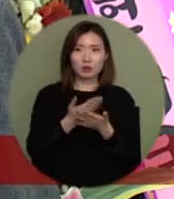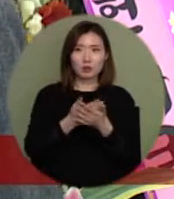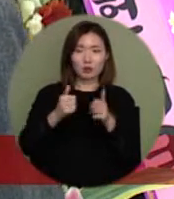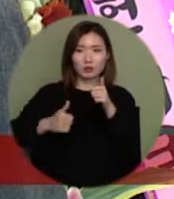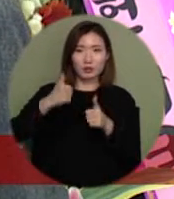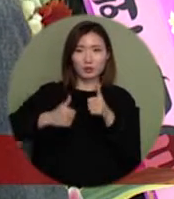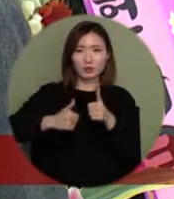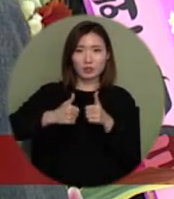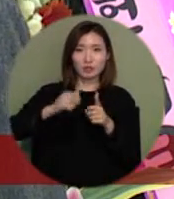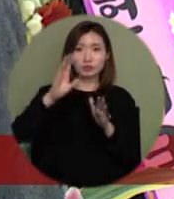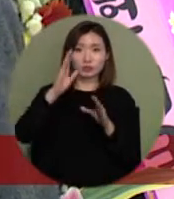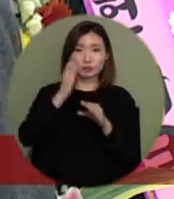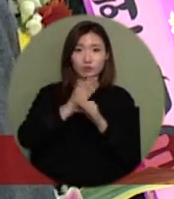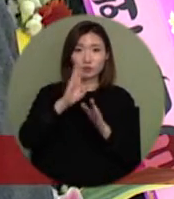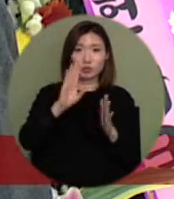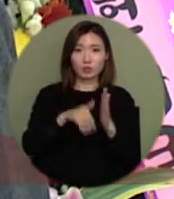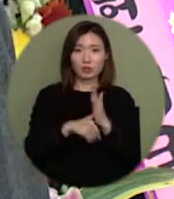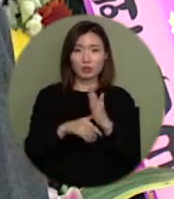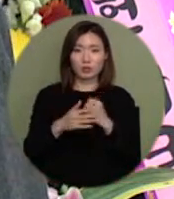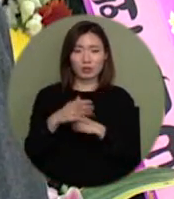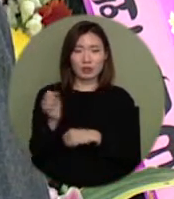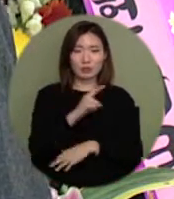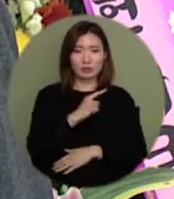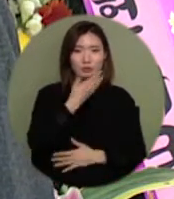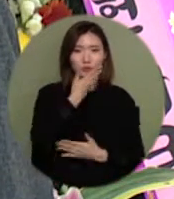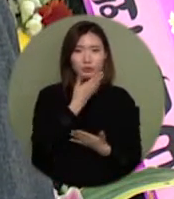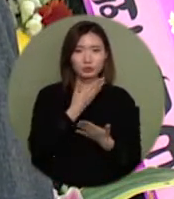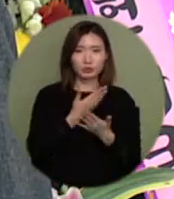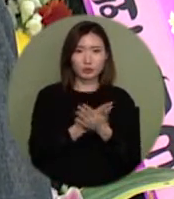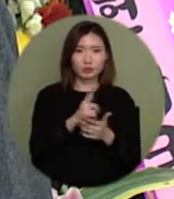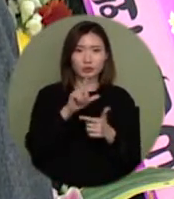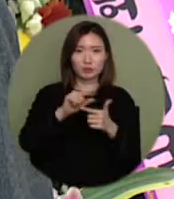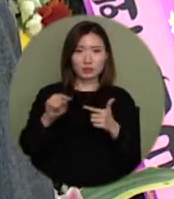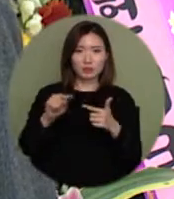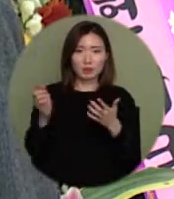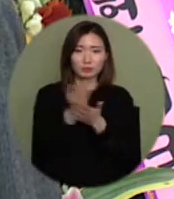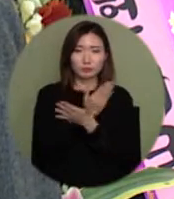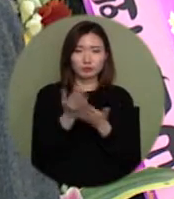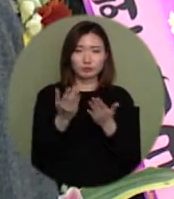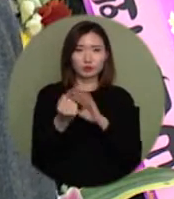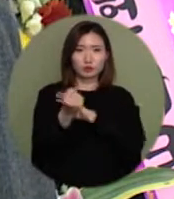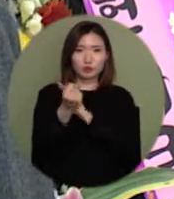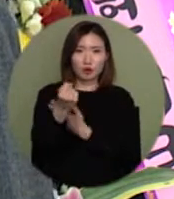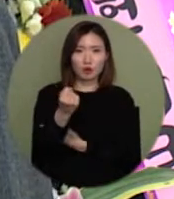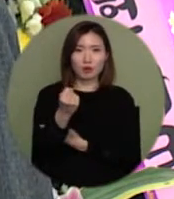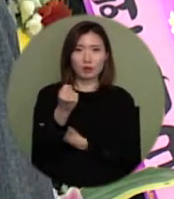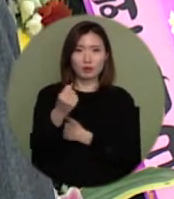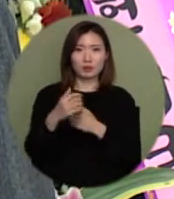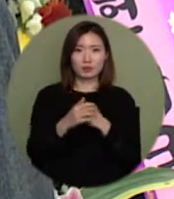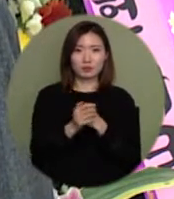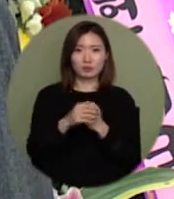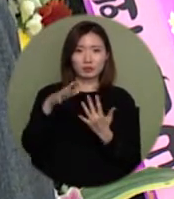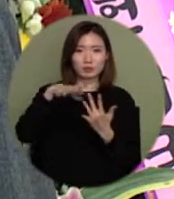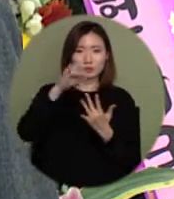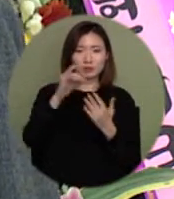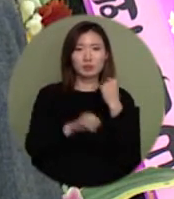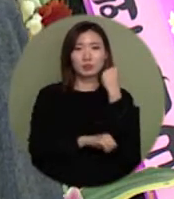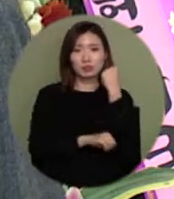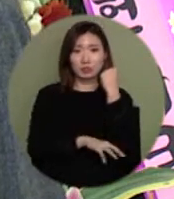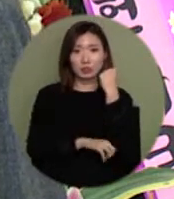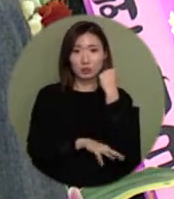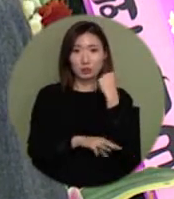경쟁을 하고 있는 이때 어쩌면 가장 중요한 지방 분권적 개헌을 채택함으로 해서